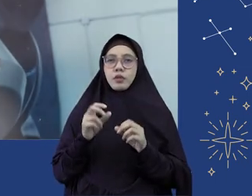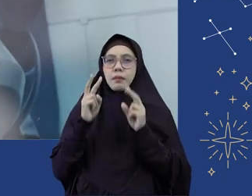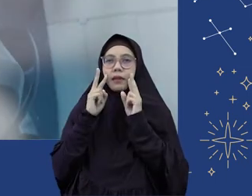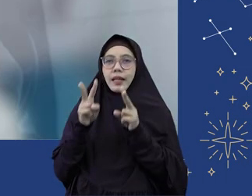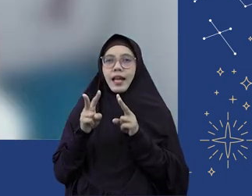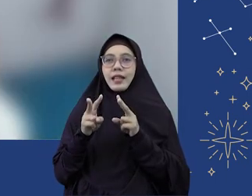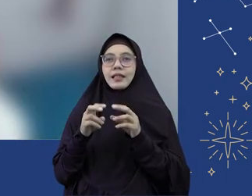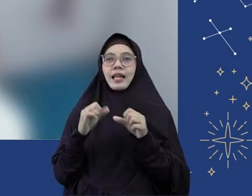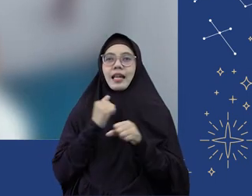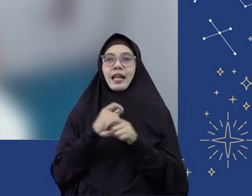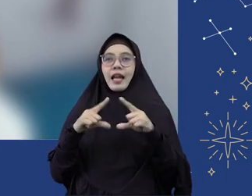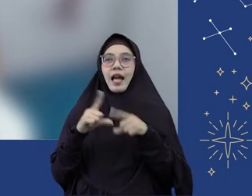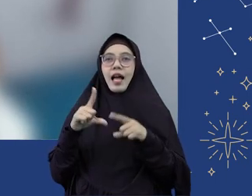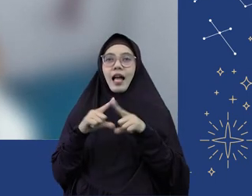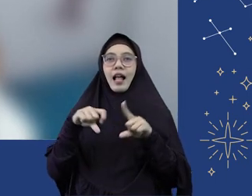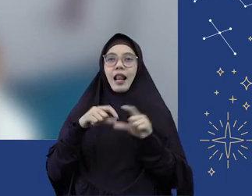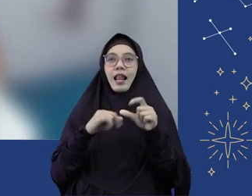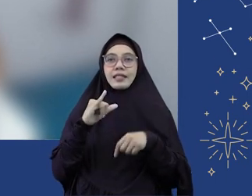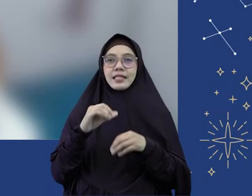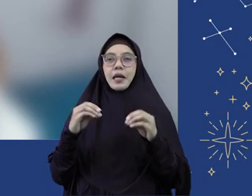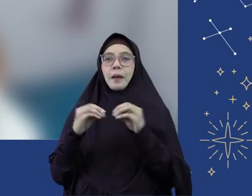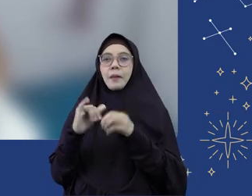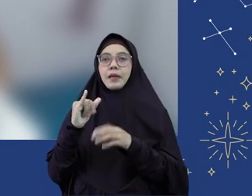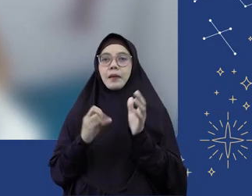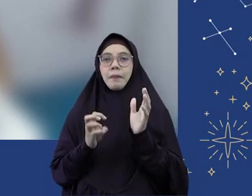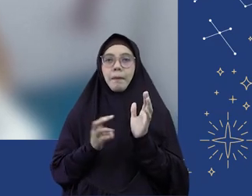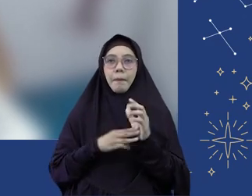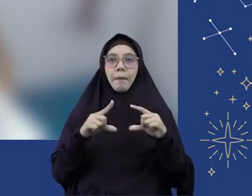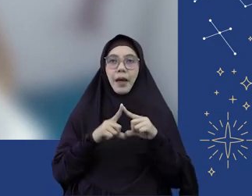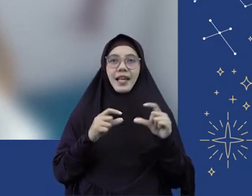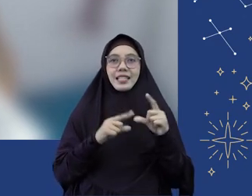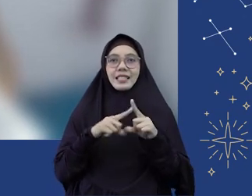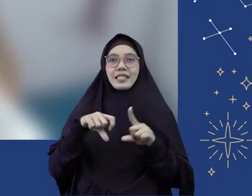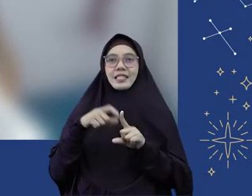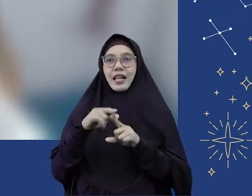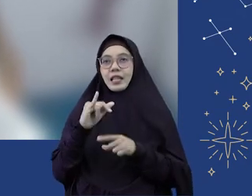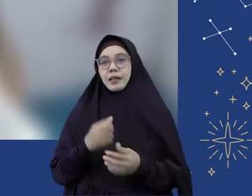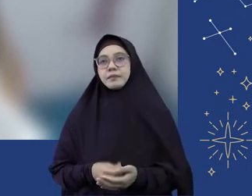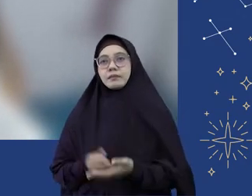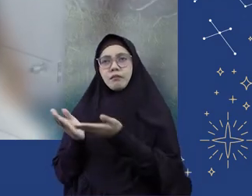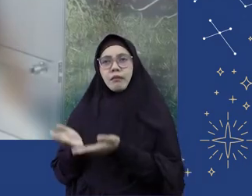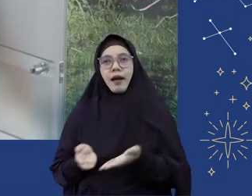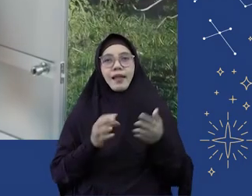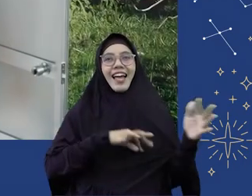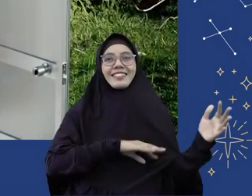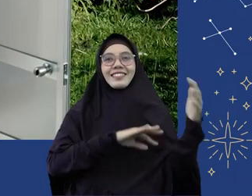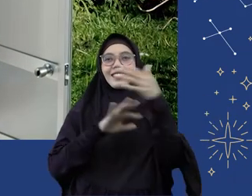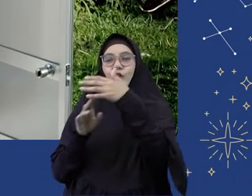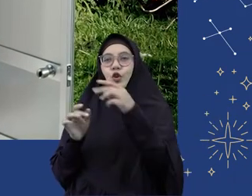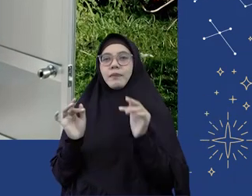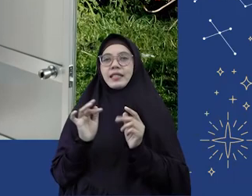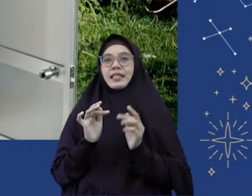keberadaan instrumen modern yang dimulai dengan teleskop goto mengantarkan observatorium bosca ke era astronomi digital